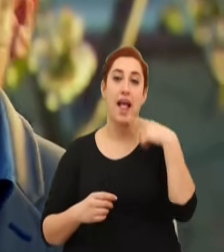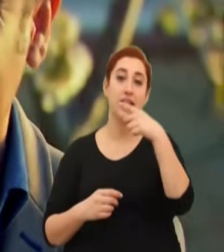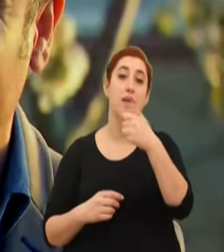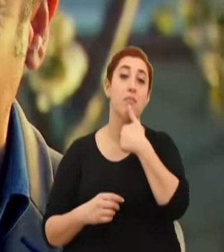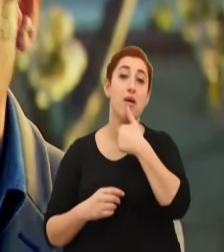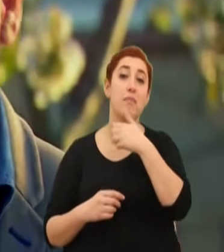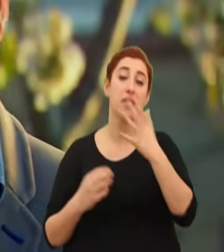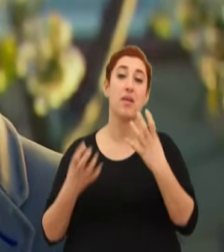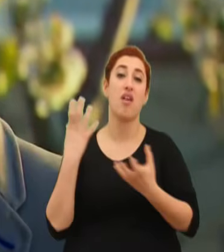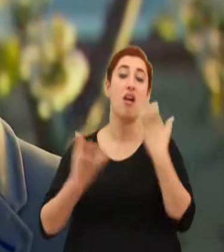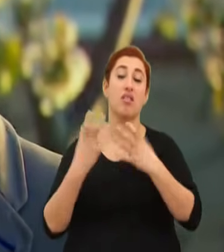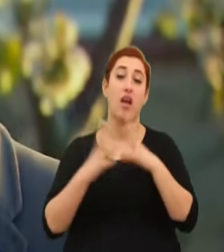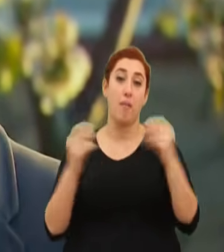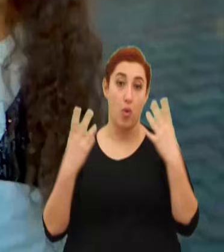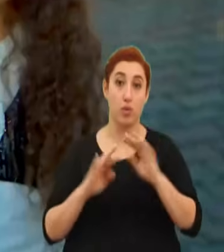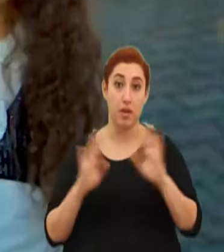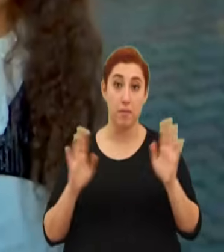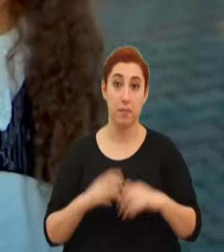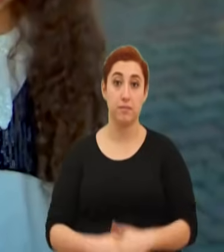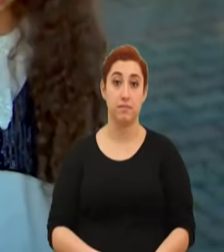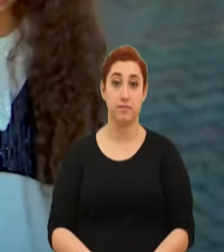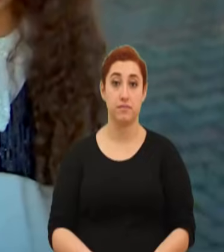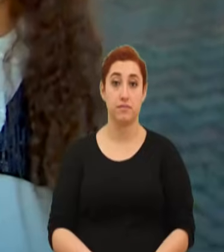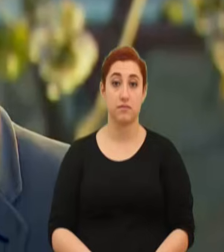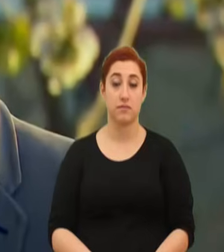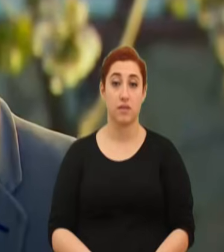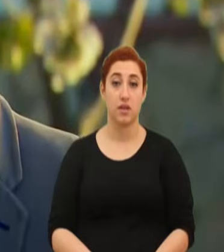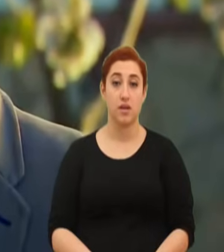anneniz. Babanızı da bir yangında kaybettiniz, tamam mı?